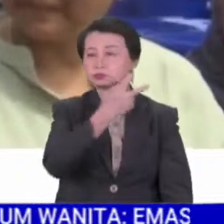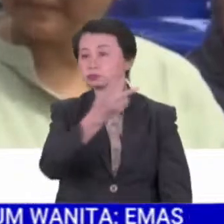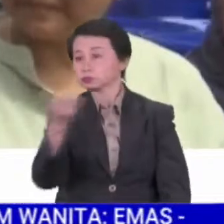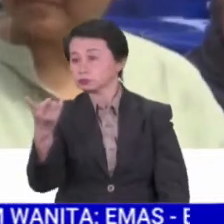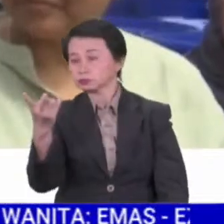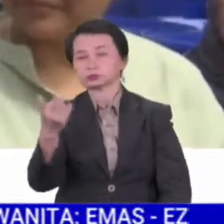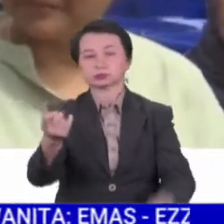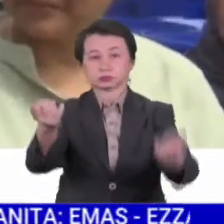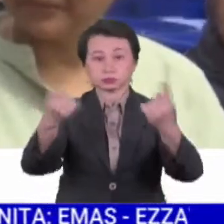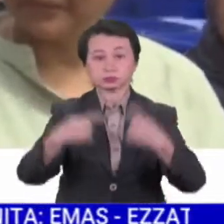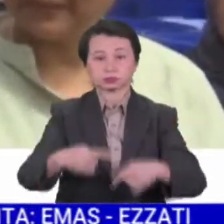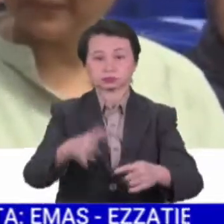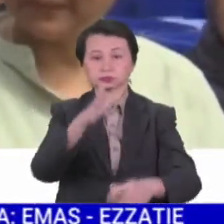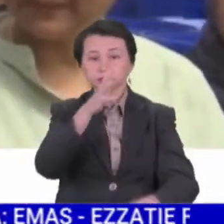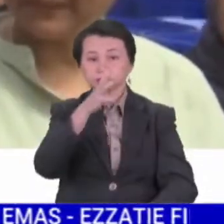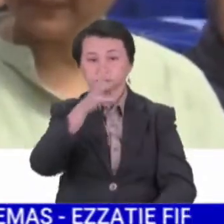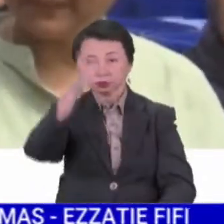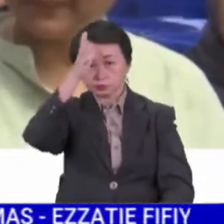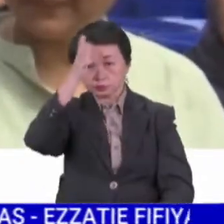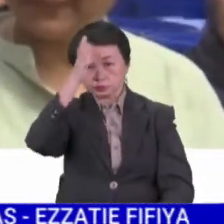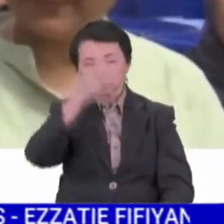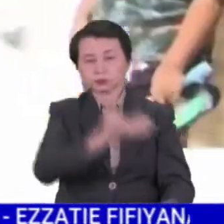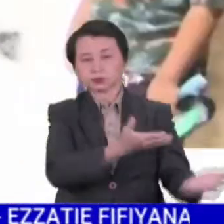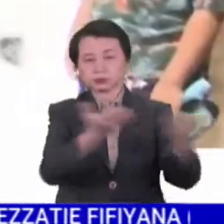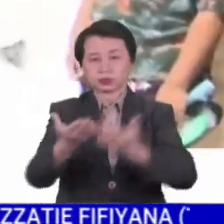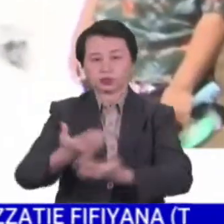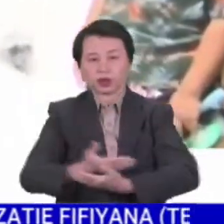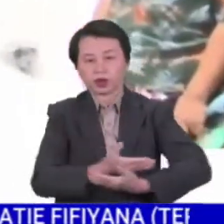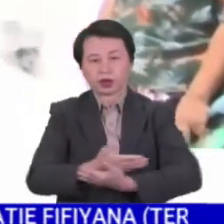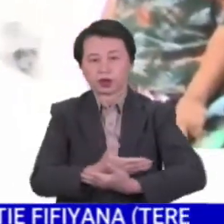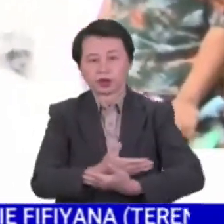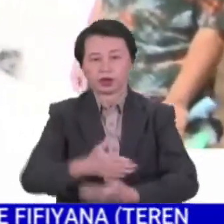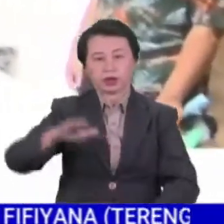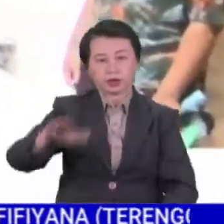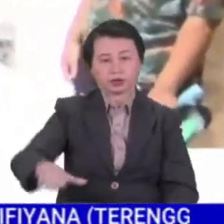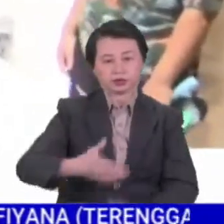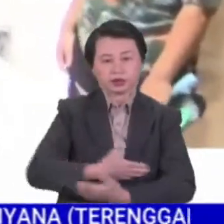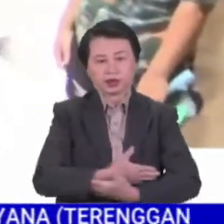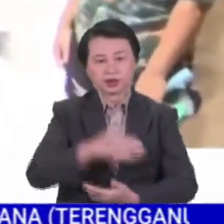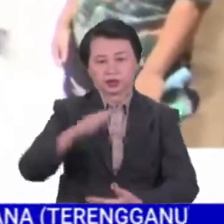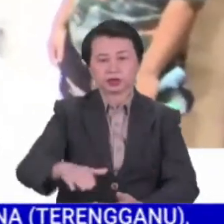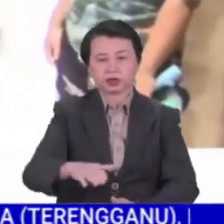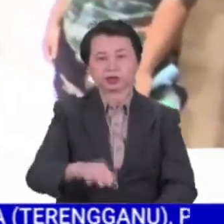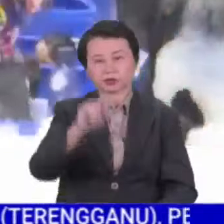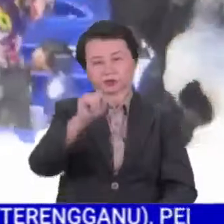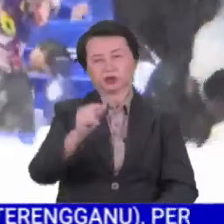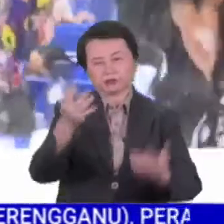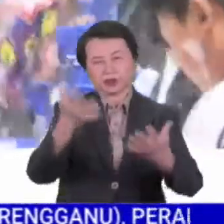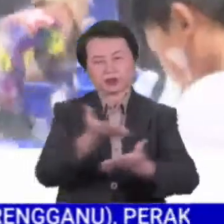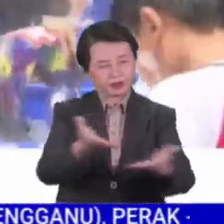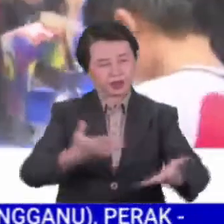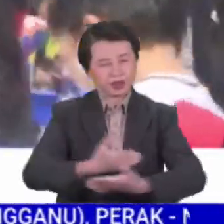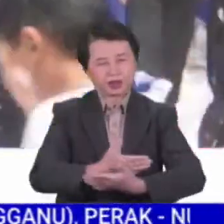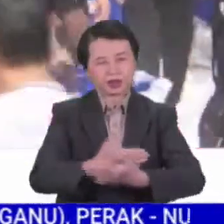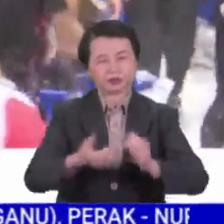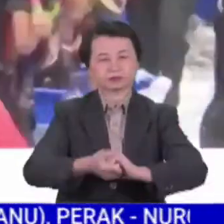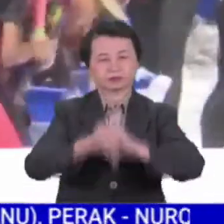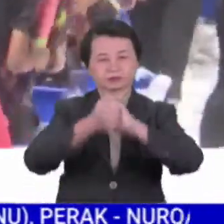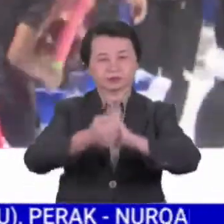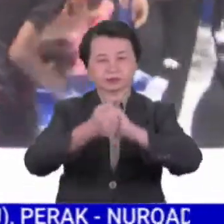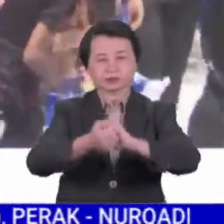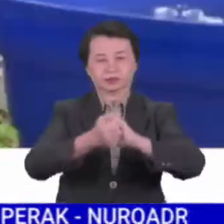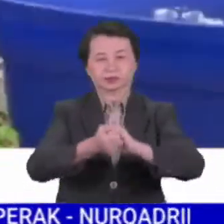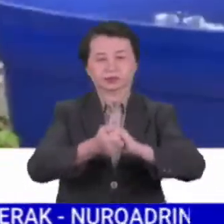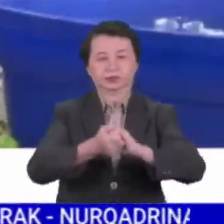hadir pada hari ini adalah ibu-ibu bapa yang membawa anak-anak kecil. Anak-anak kecil ia sedikit sebanyak akan mengeratkan